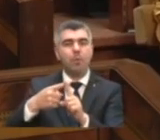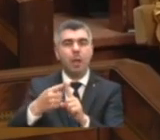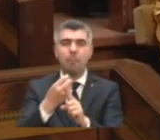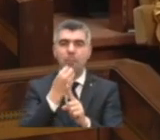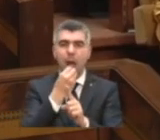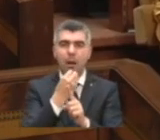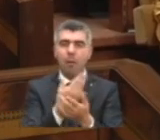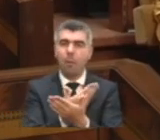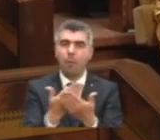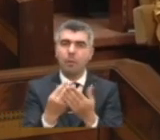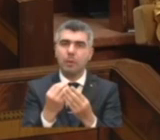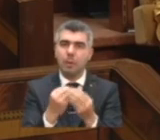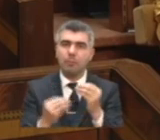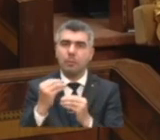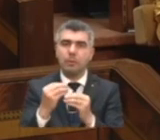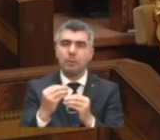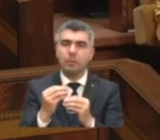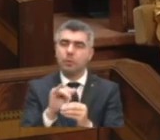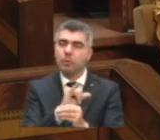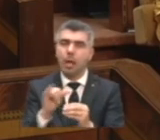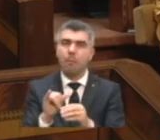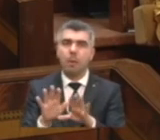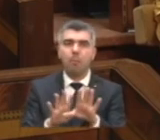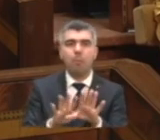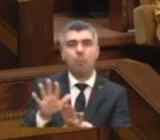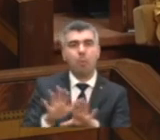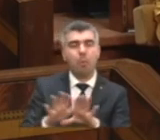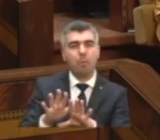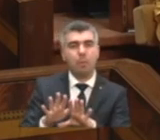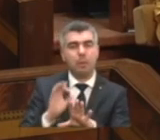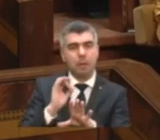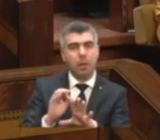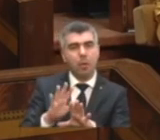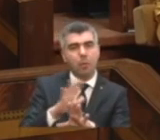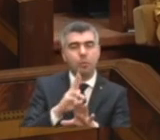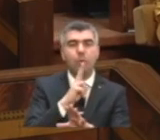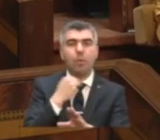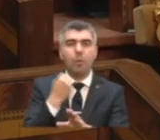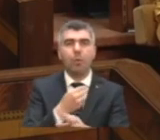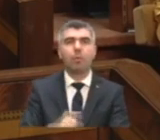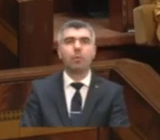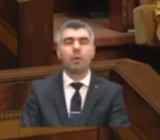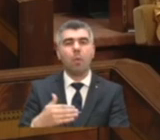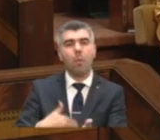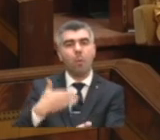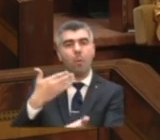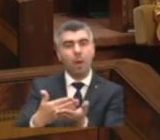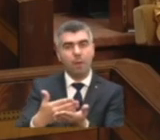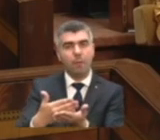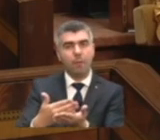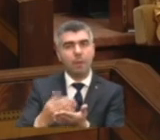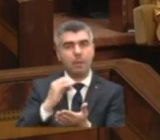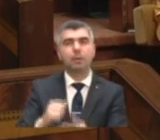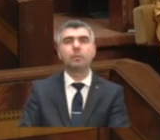الأساسية دون أي مبادرة شجاعة من حكوماتكم لوقف هذا الغول،